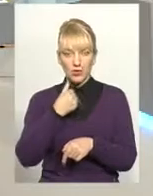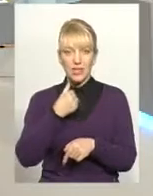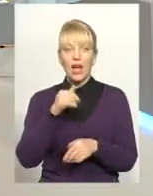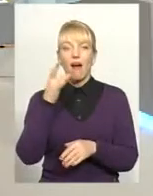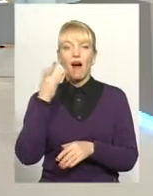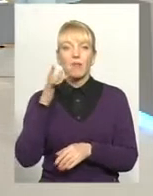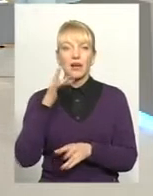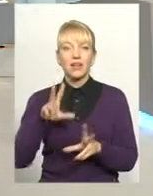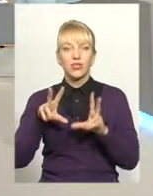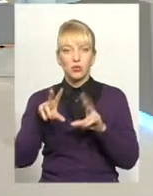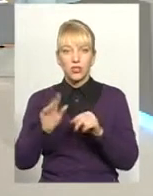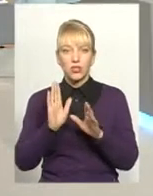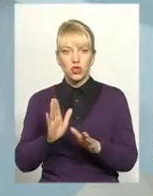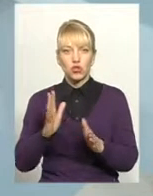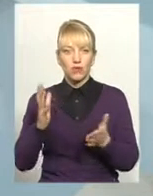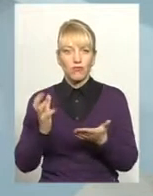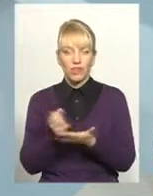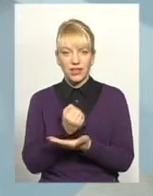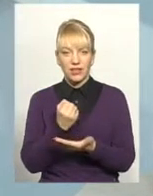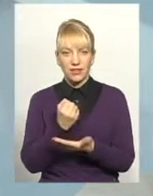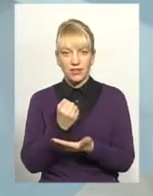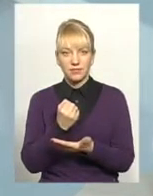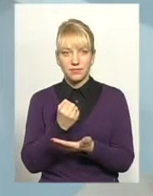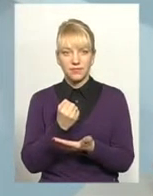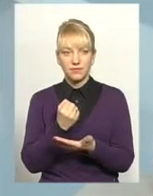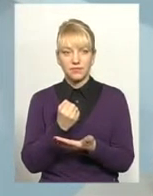американці обіцяли, що вже вийде